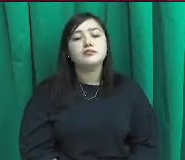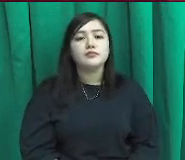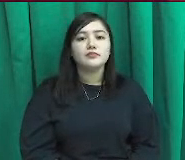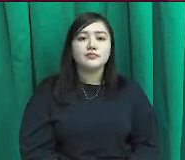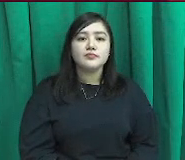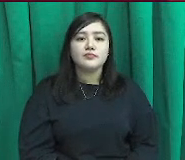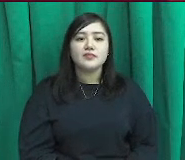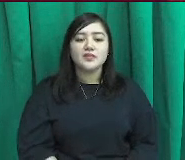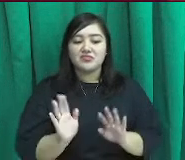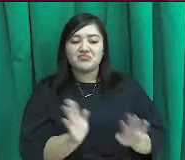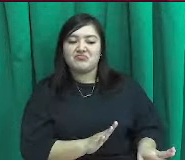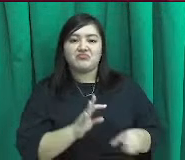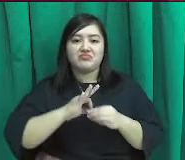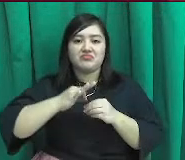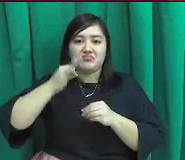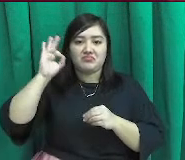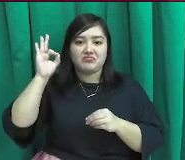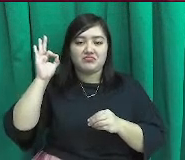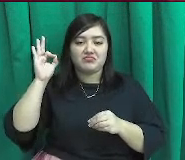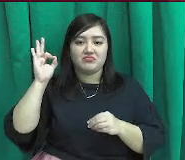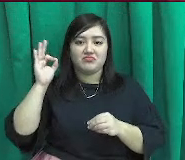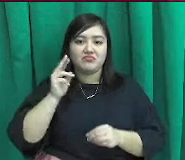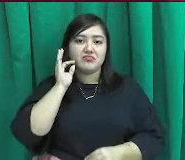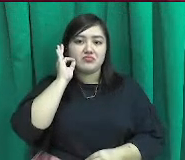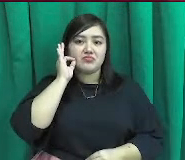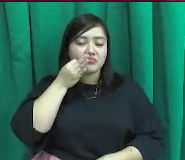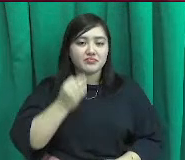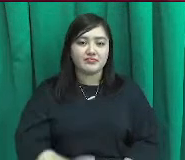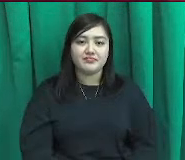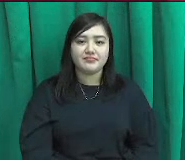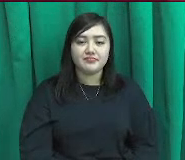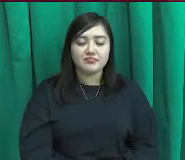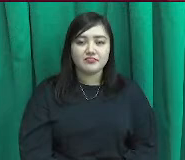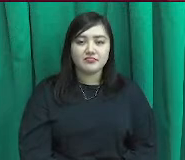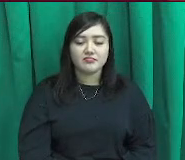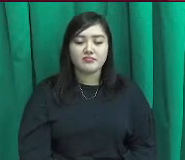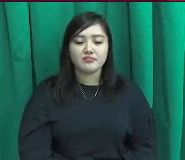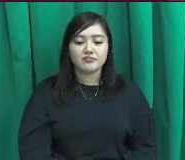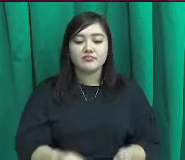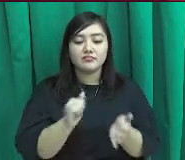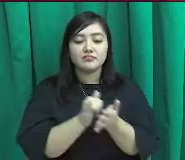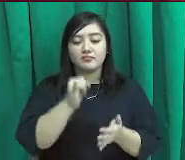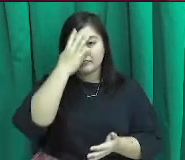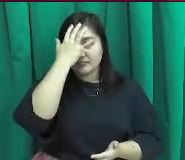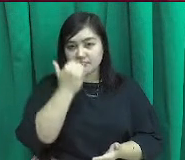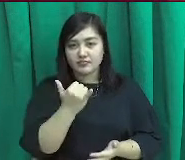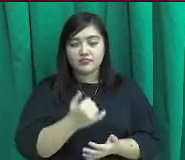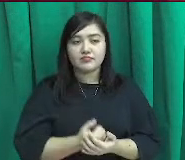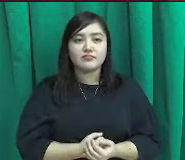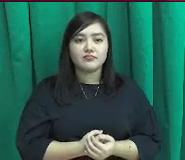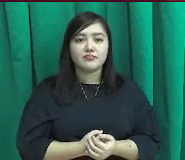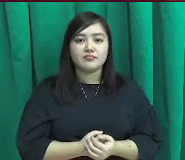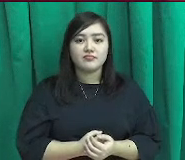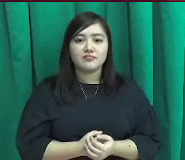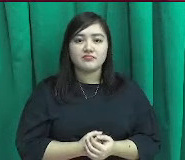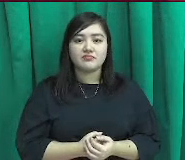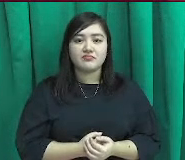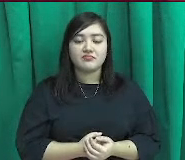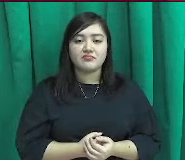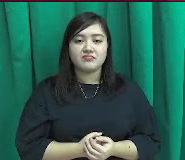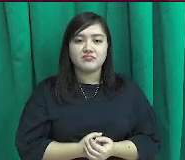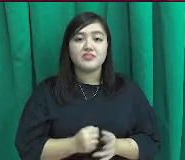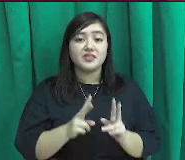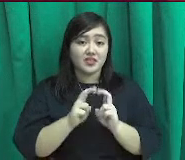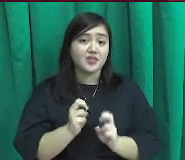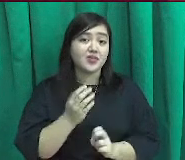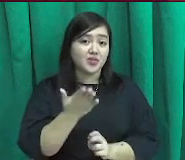ganito. Yan. Yun na, wala na yung temperance. Yes. Yep. You see? Hindi tayo, ang bagamat tayo tinalaga na leader, ang